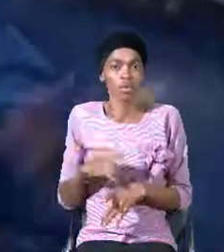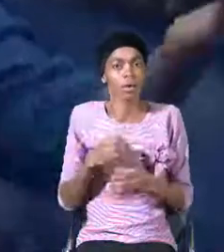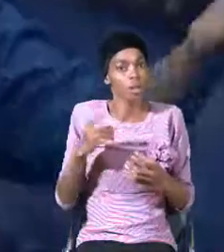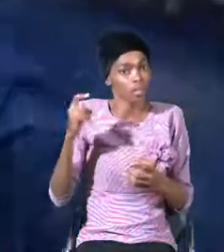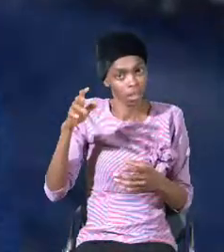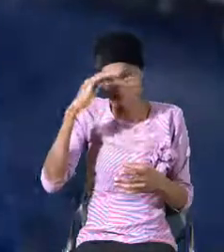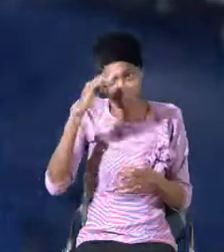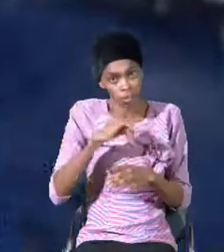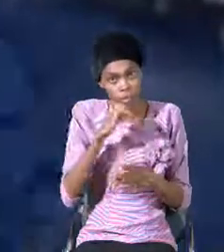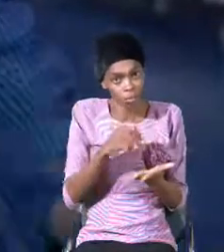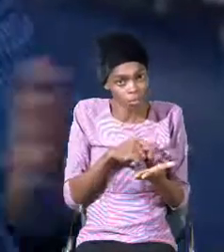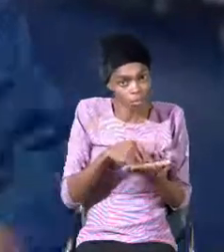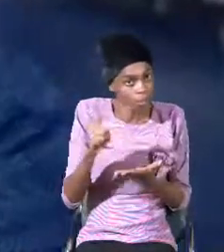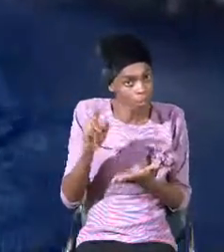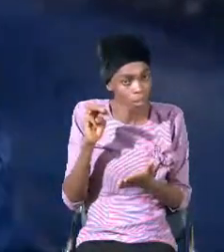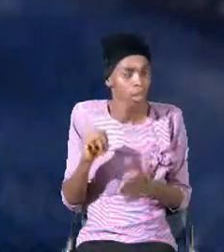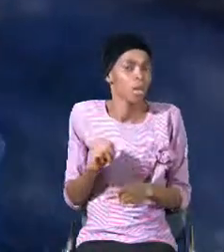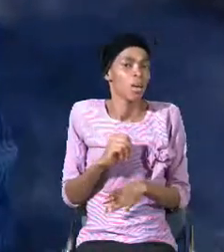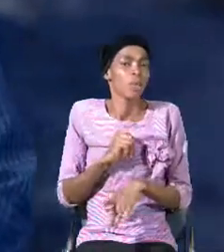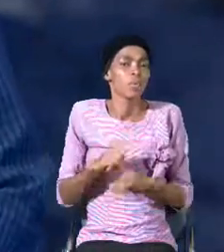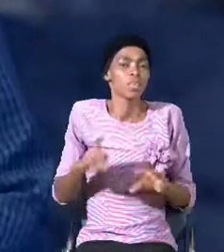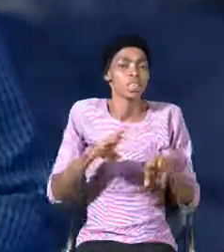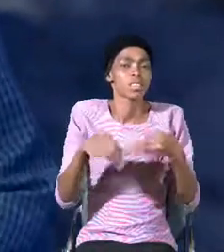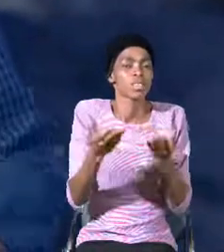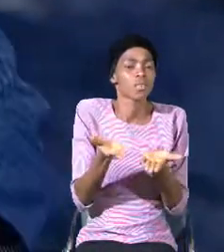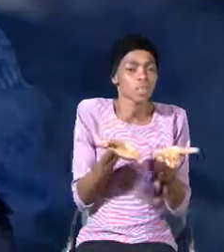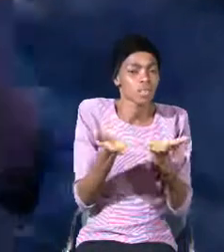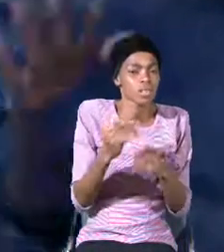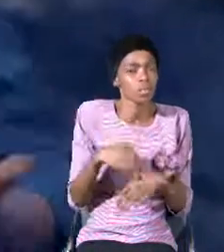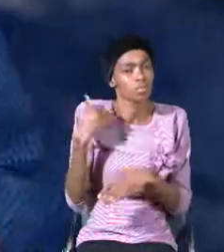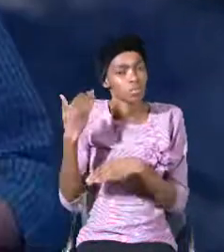rendais un service gratuitement. Et